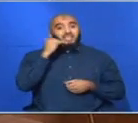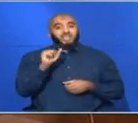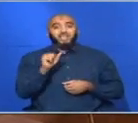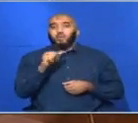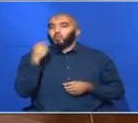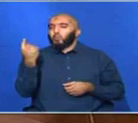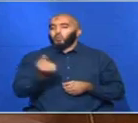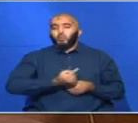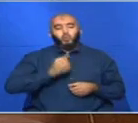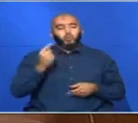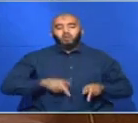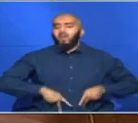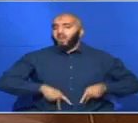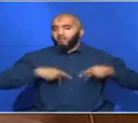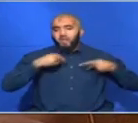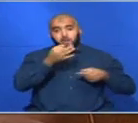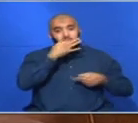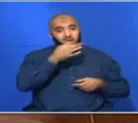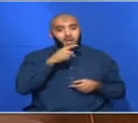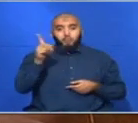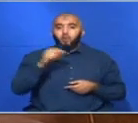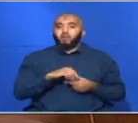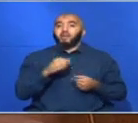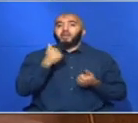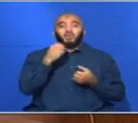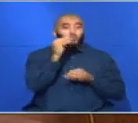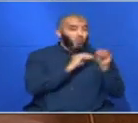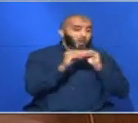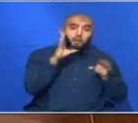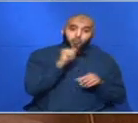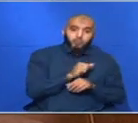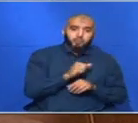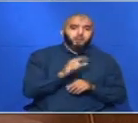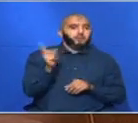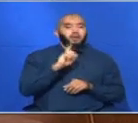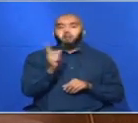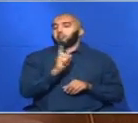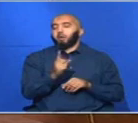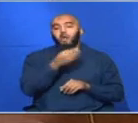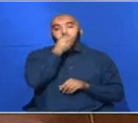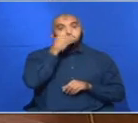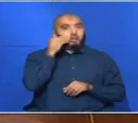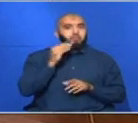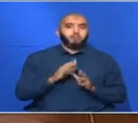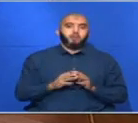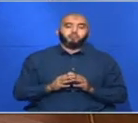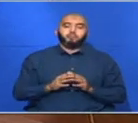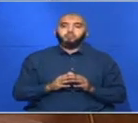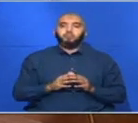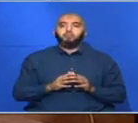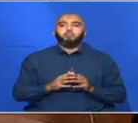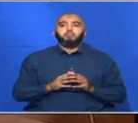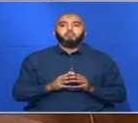ليس معه شفاء مباشره لا تسب وانما بعد رمضان او اثناء